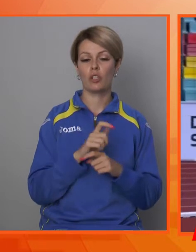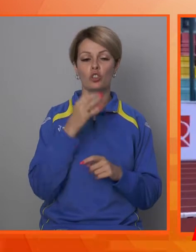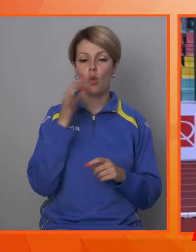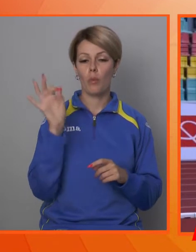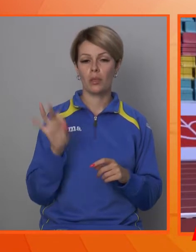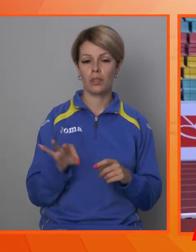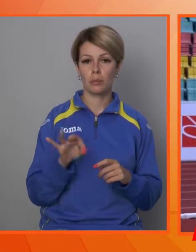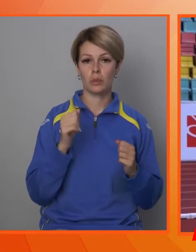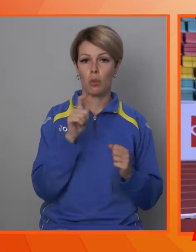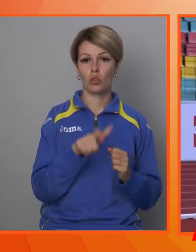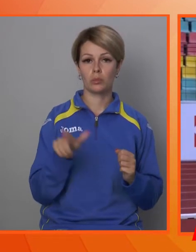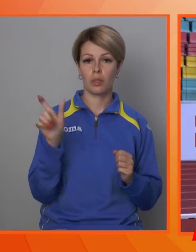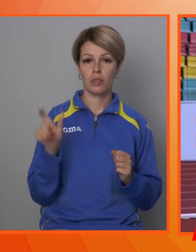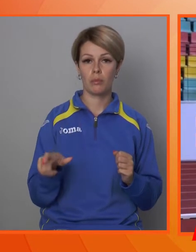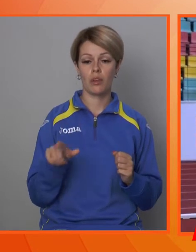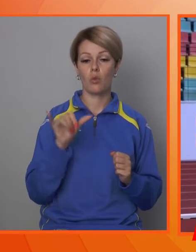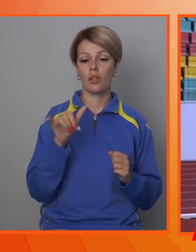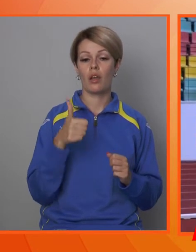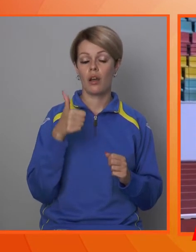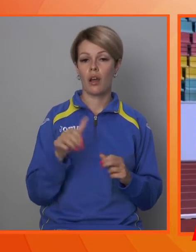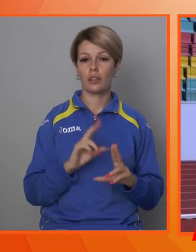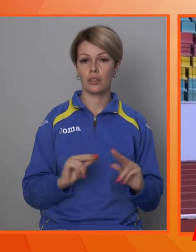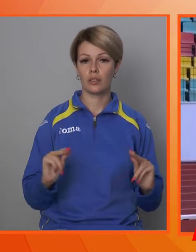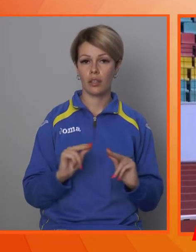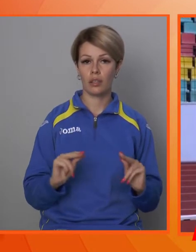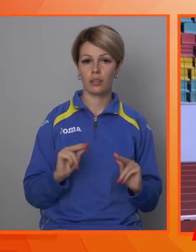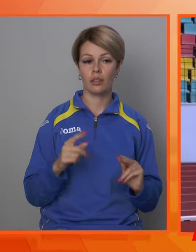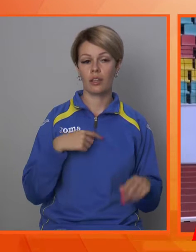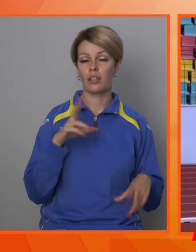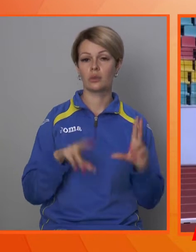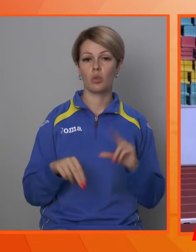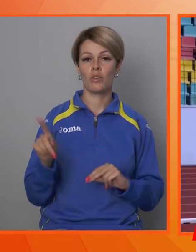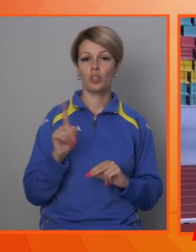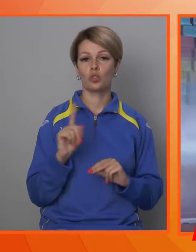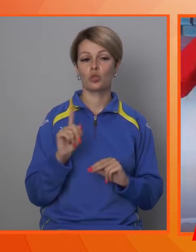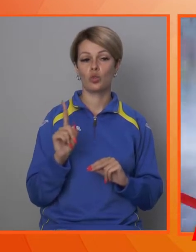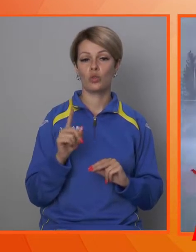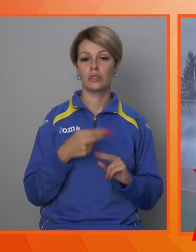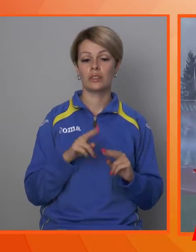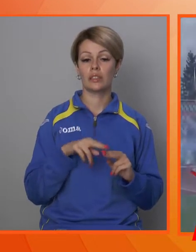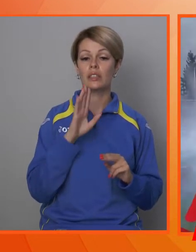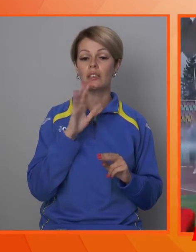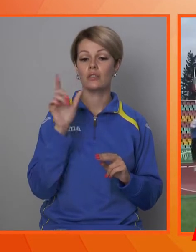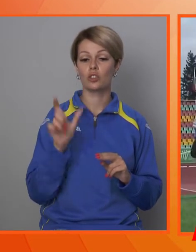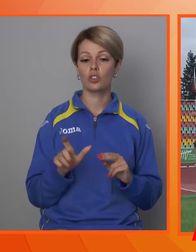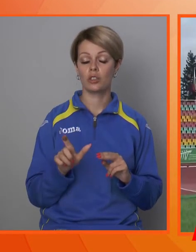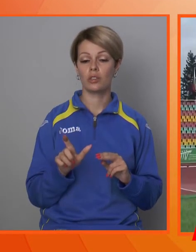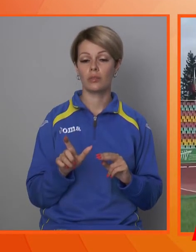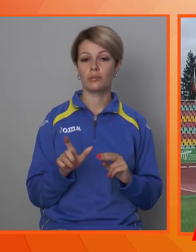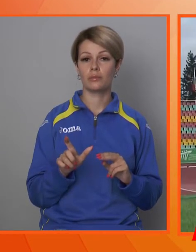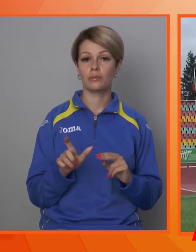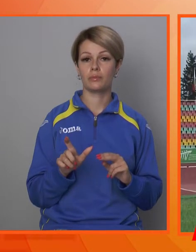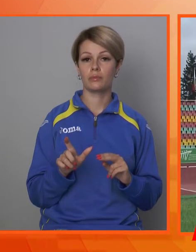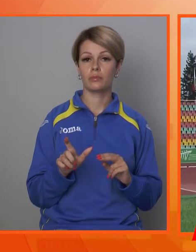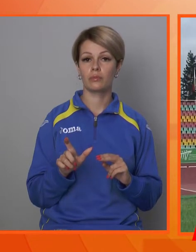таких матьорих. І в неї гарний тренер. Я сподіваюся, що у цій дівчині